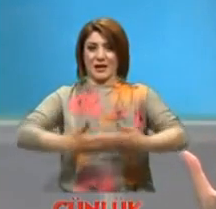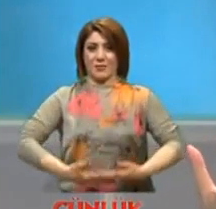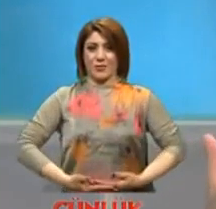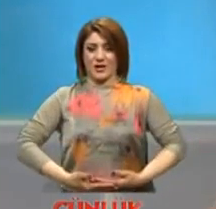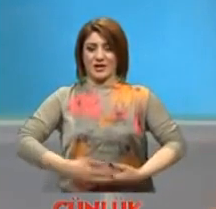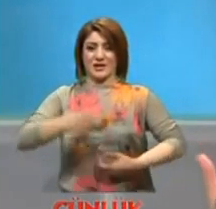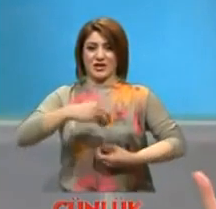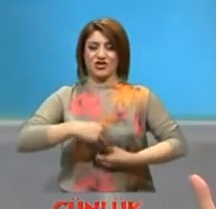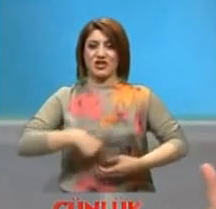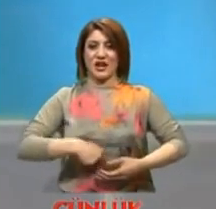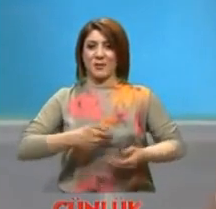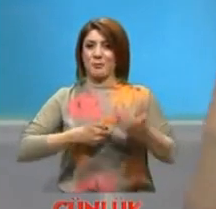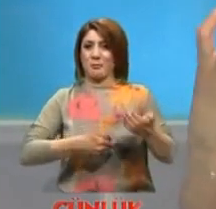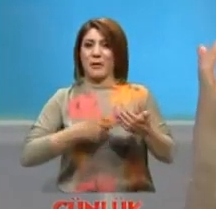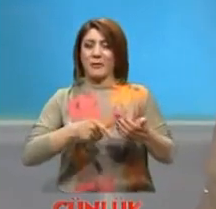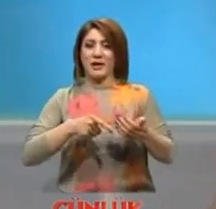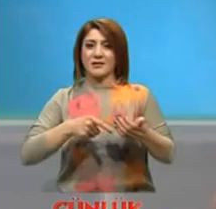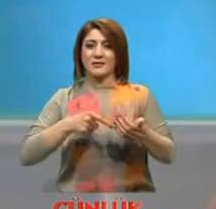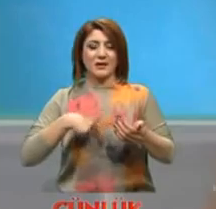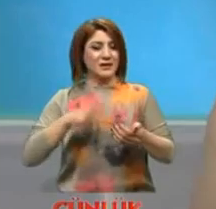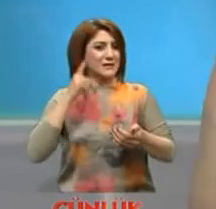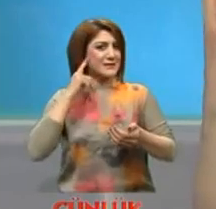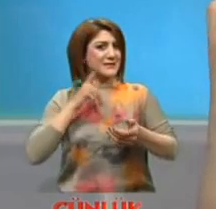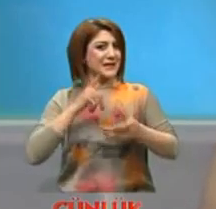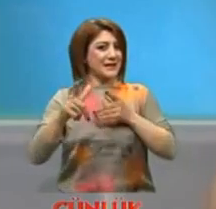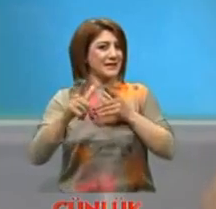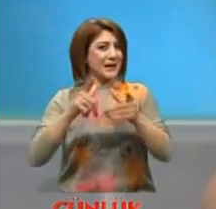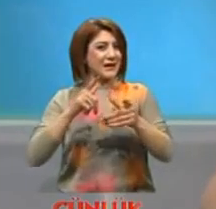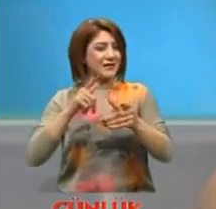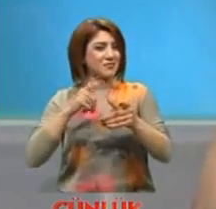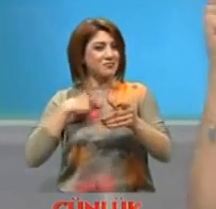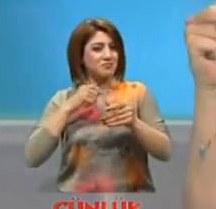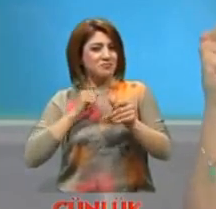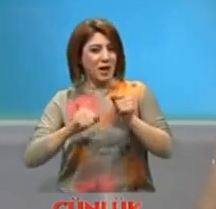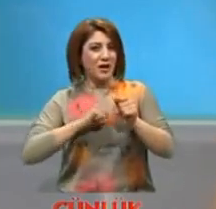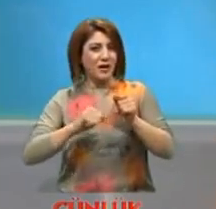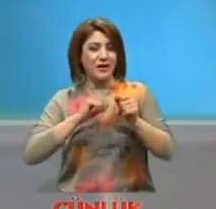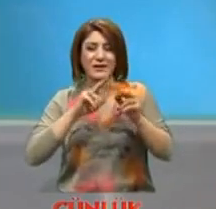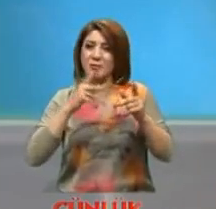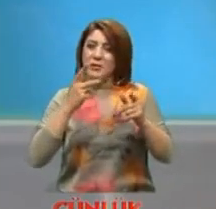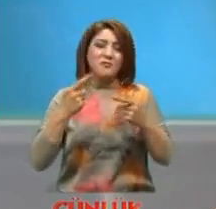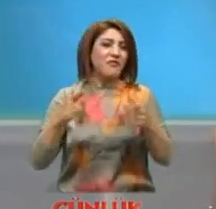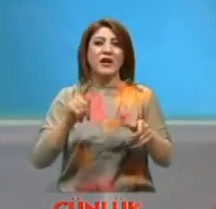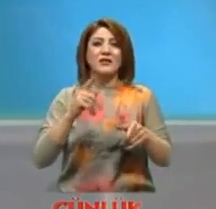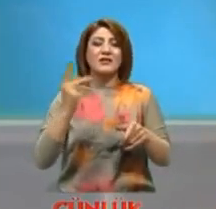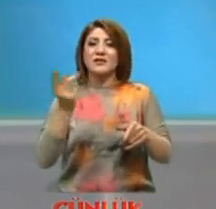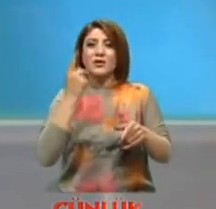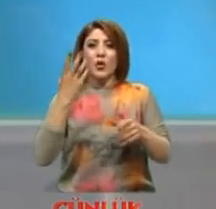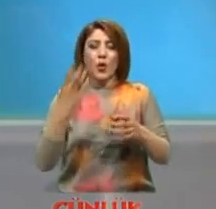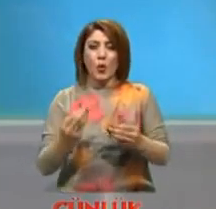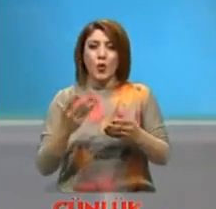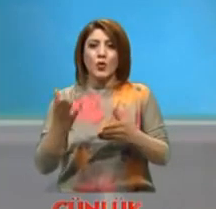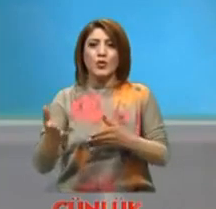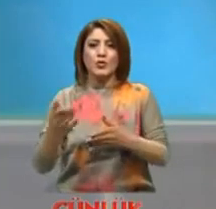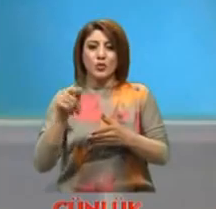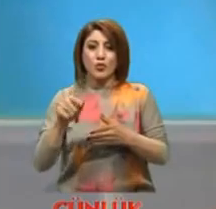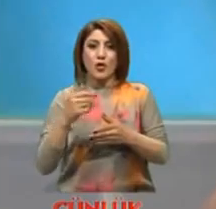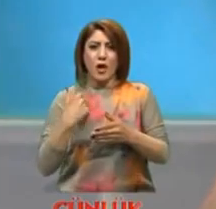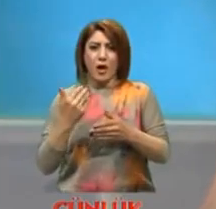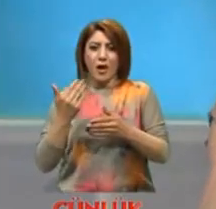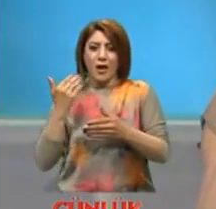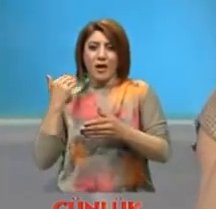bebek o zaman dahi tepki verebiliyor seslere, ayrıştırabiliyor anne sesini, baba sesini diye. Oraya kadar